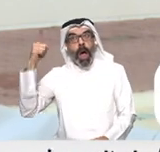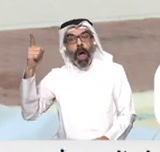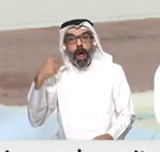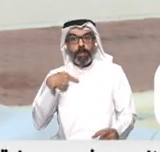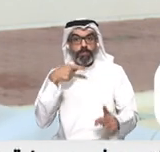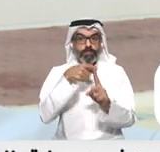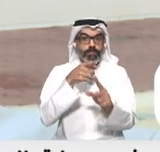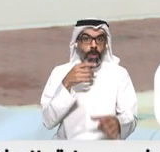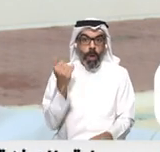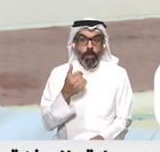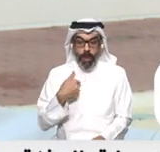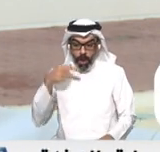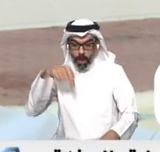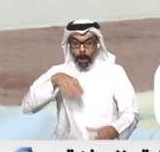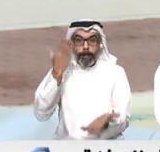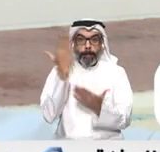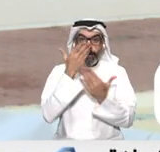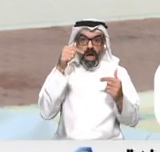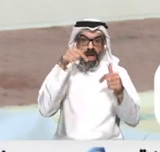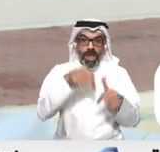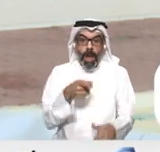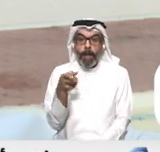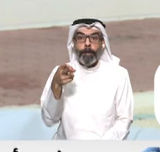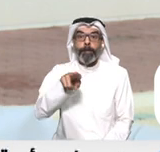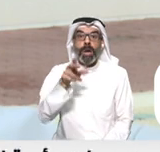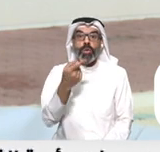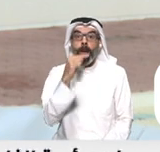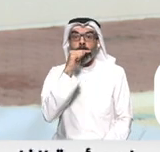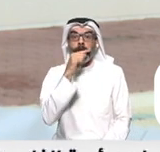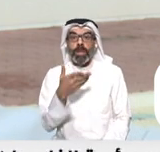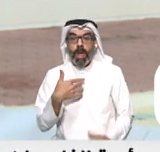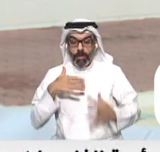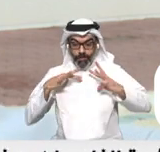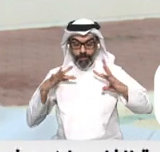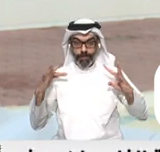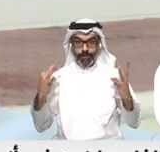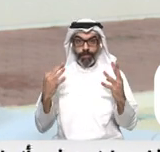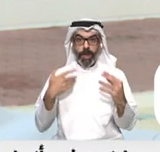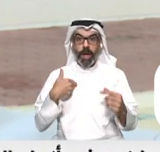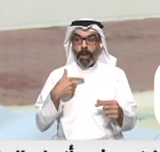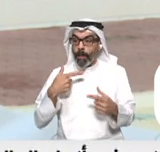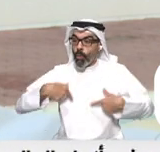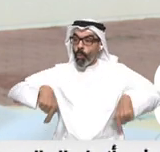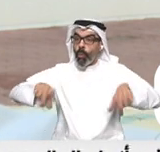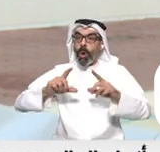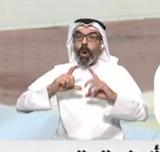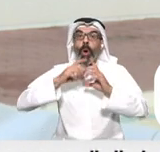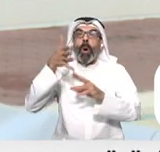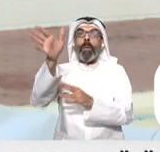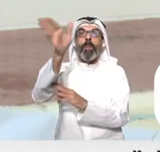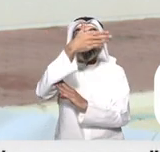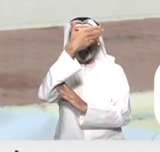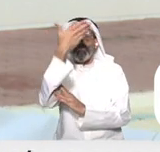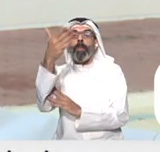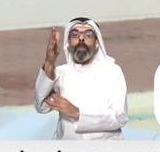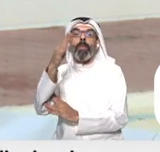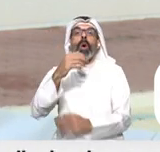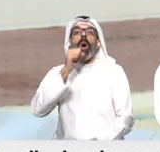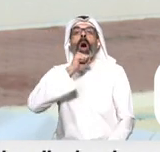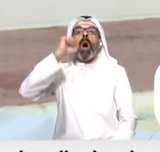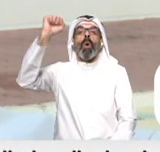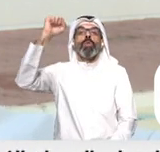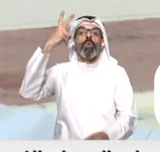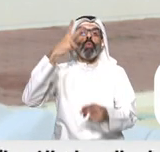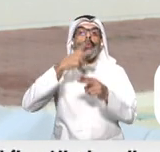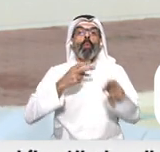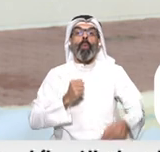في مدرسة أمامة بنت حمزة المتوسطة بنات وشاركنا الطالبات برفع وتحية العلم في طابور